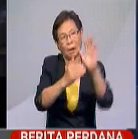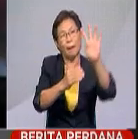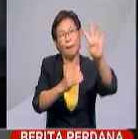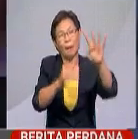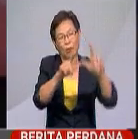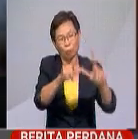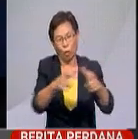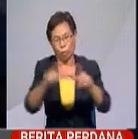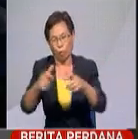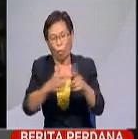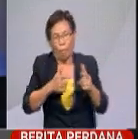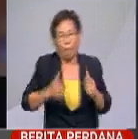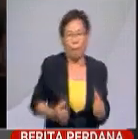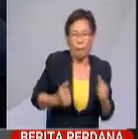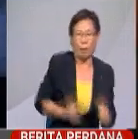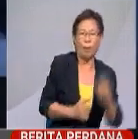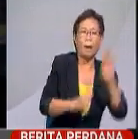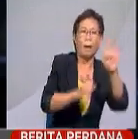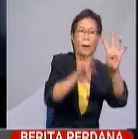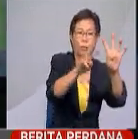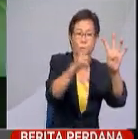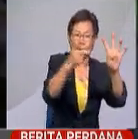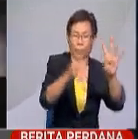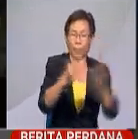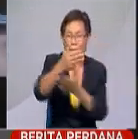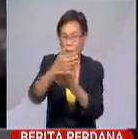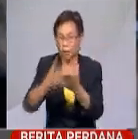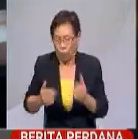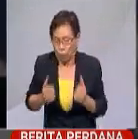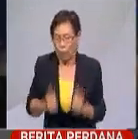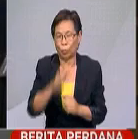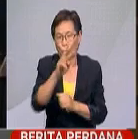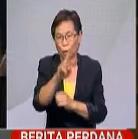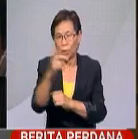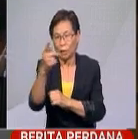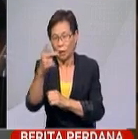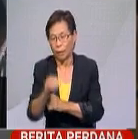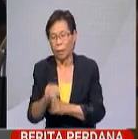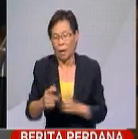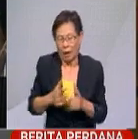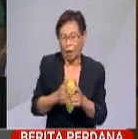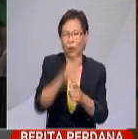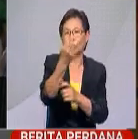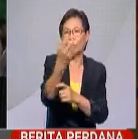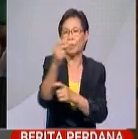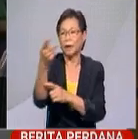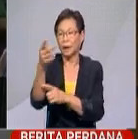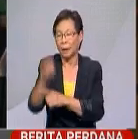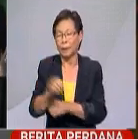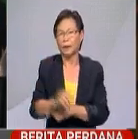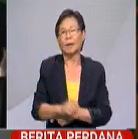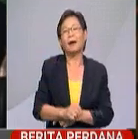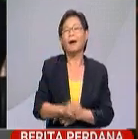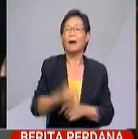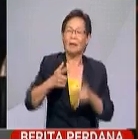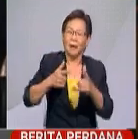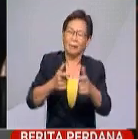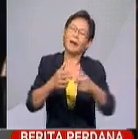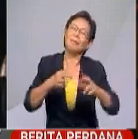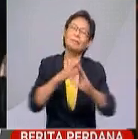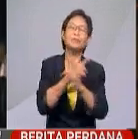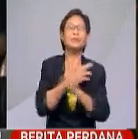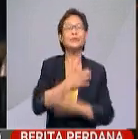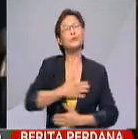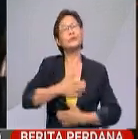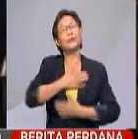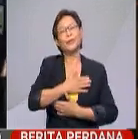kategori larian, iaitu Marathon penuh 42 km, separuh Marathon 21 km, larian 12 km dan larian santai 5 km.